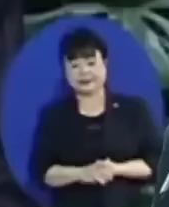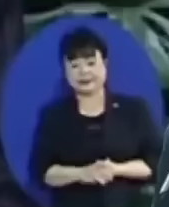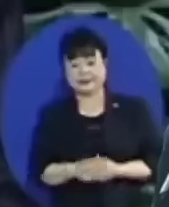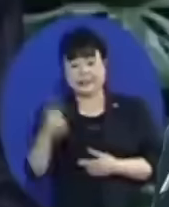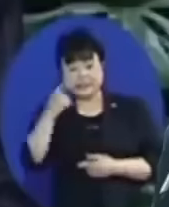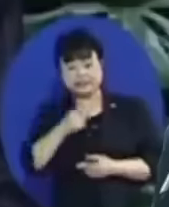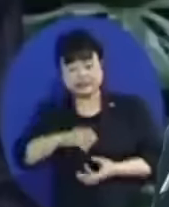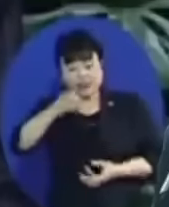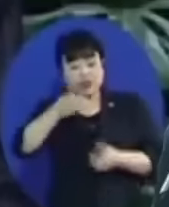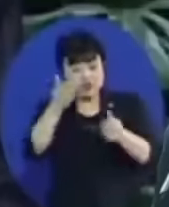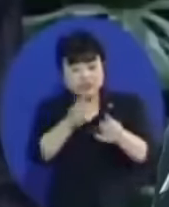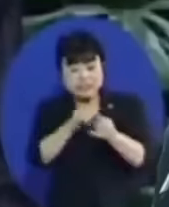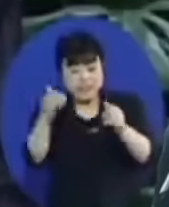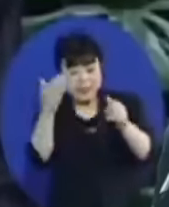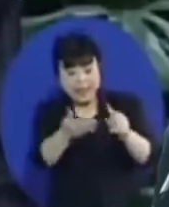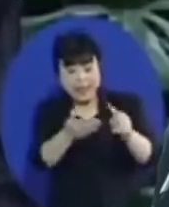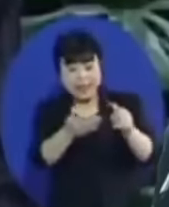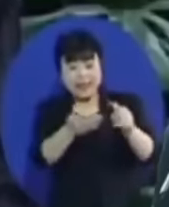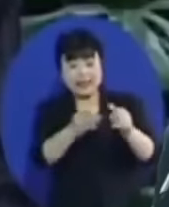금덩어리를 주는 사람에게